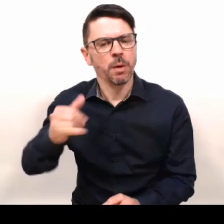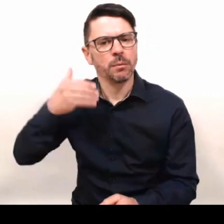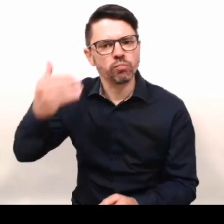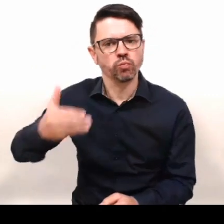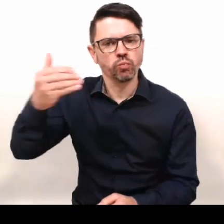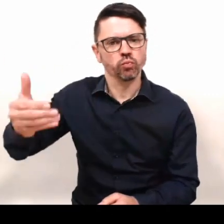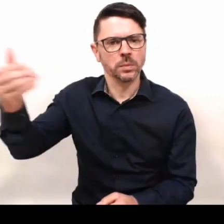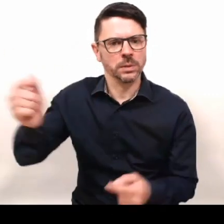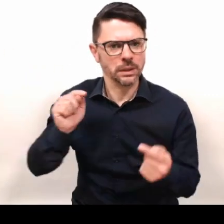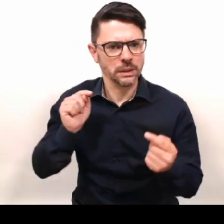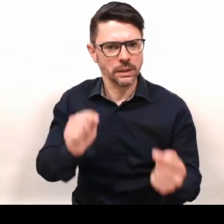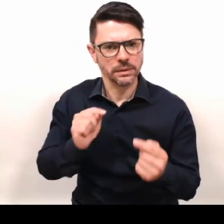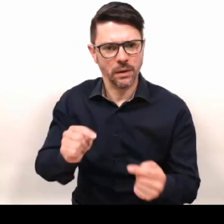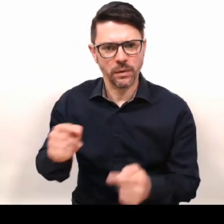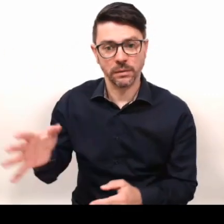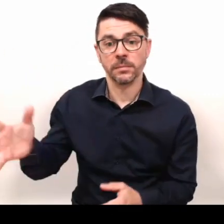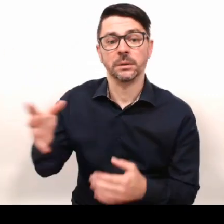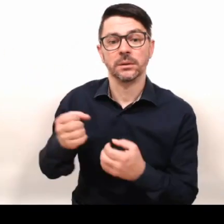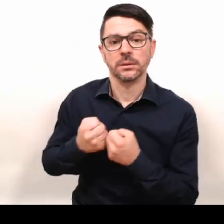nicht auf der Tagesordnung.